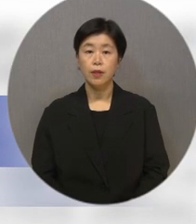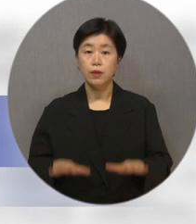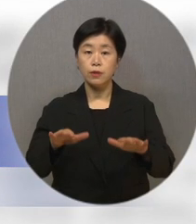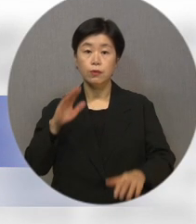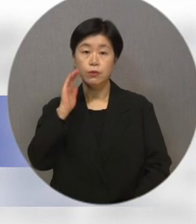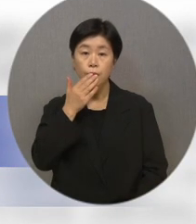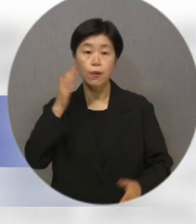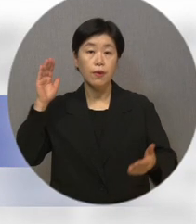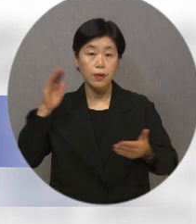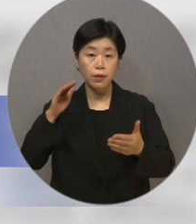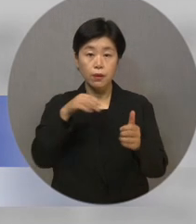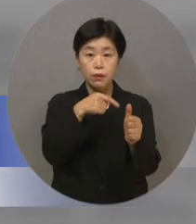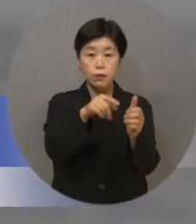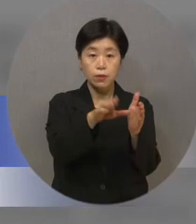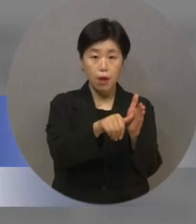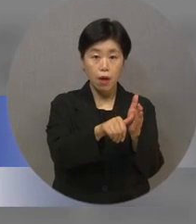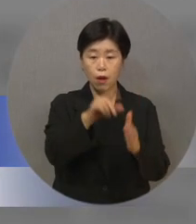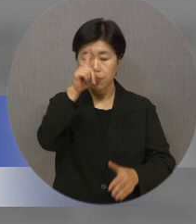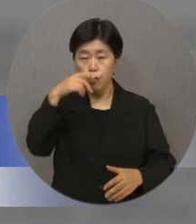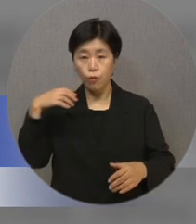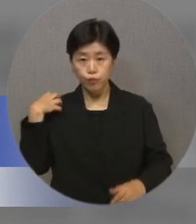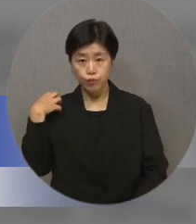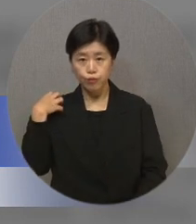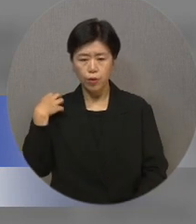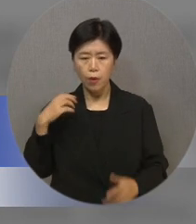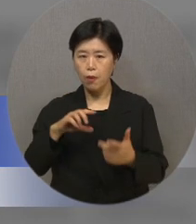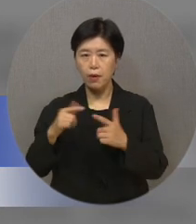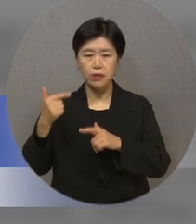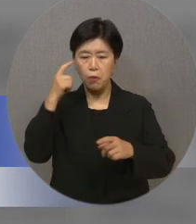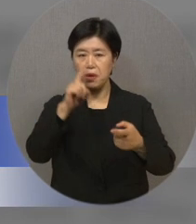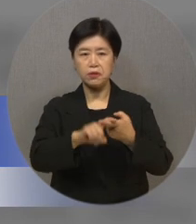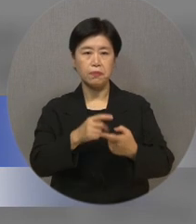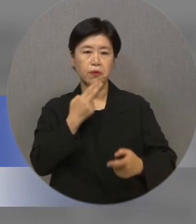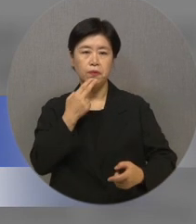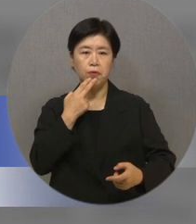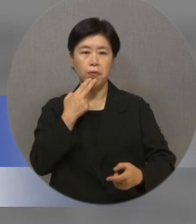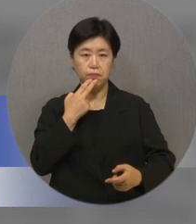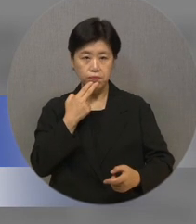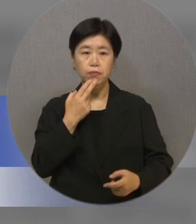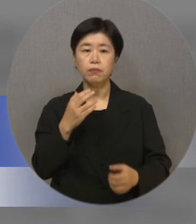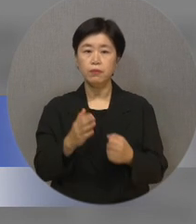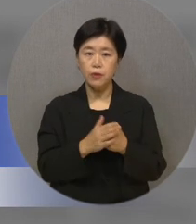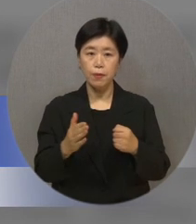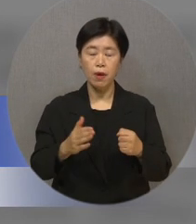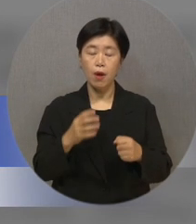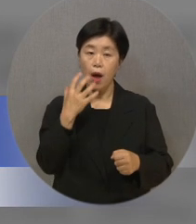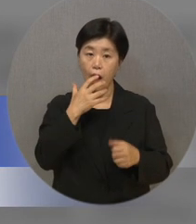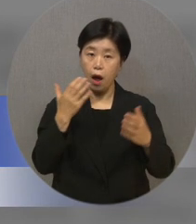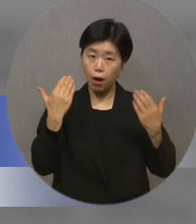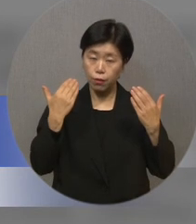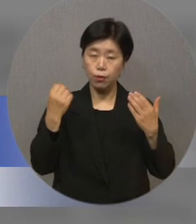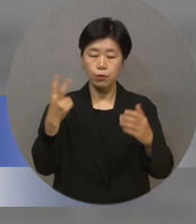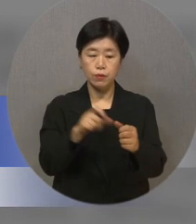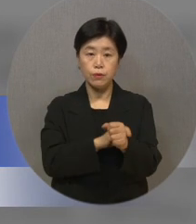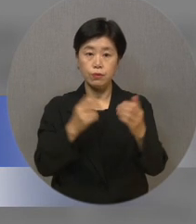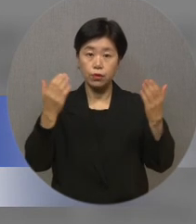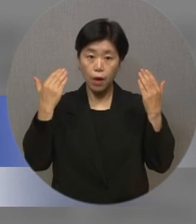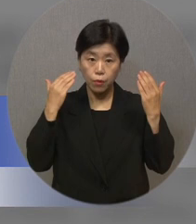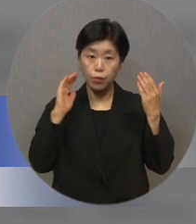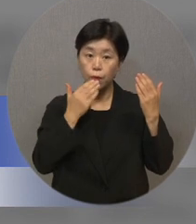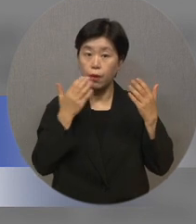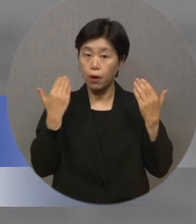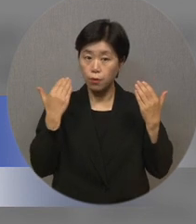농학생 교육은 정부 국회의 무관심 속에서 일반학교는 물론 특수학교인 농학교조차